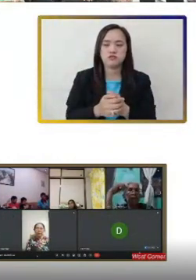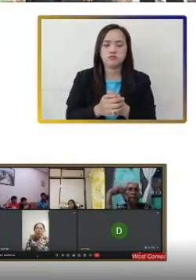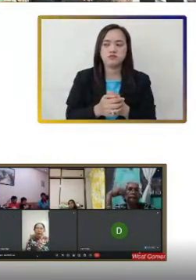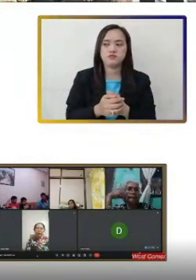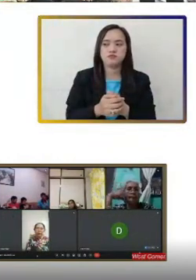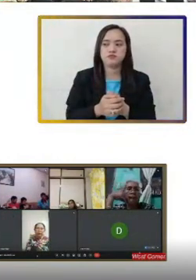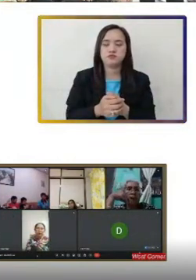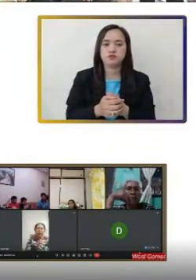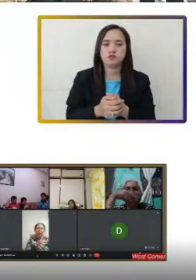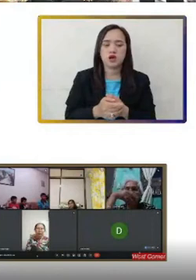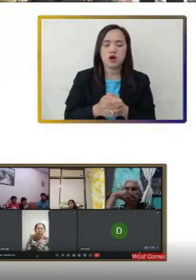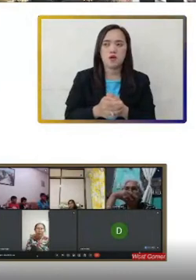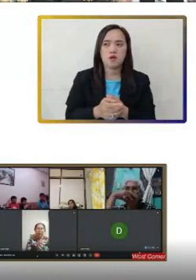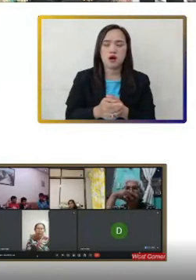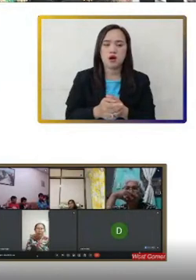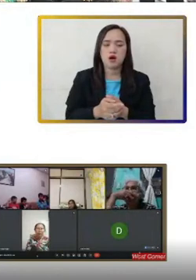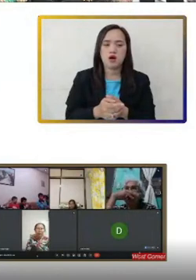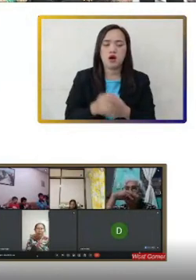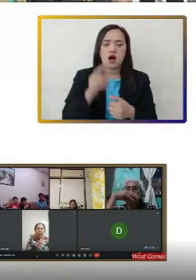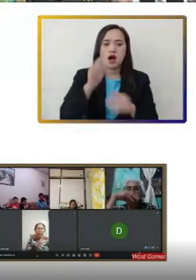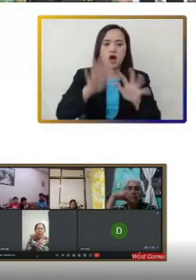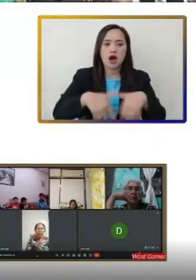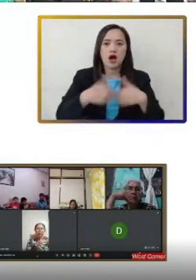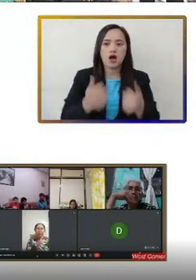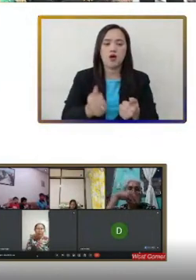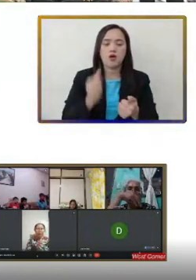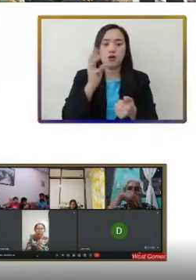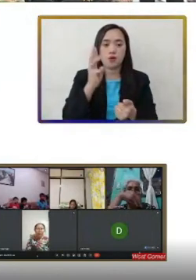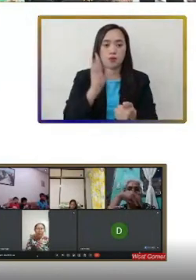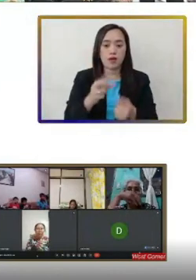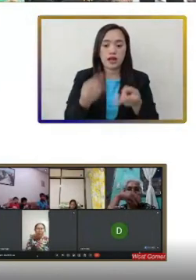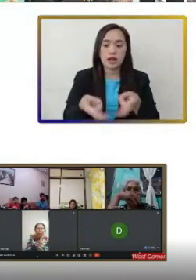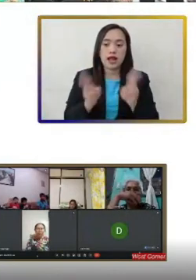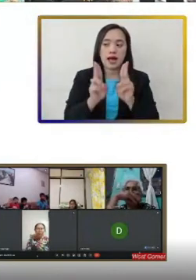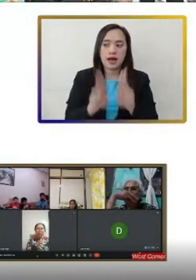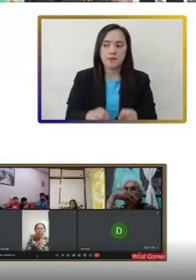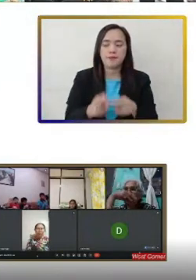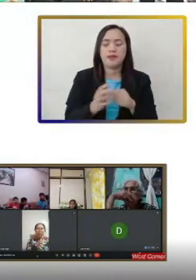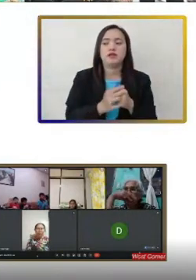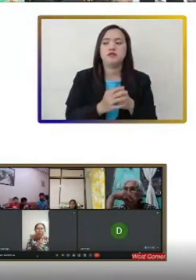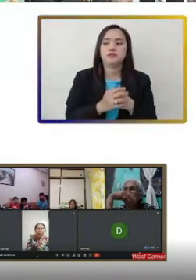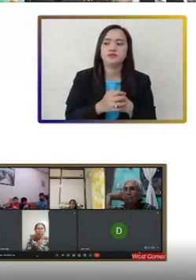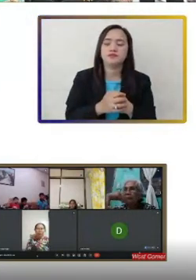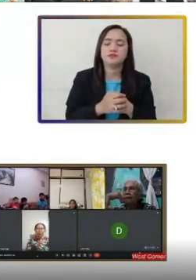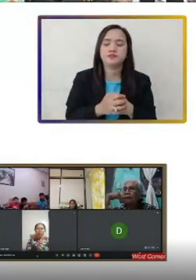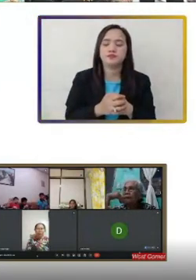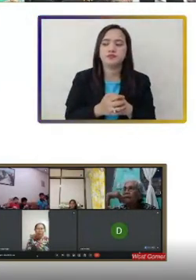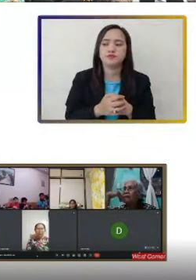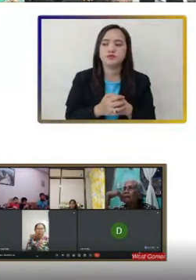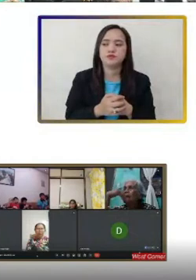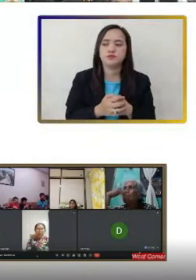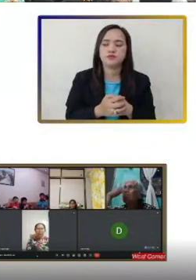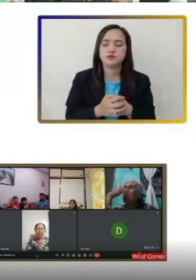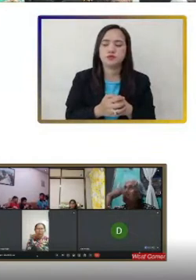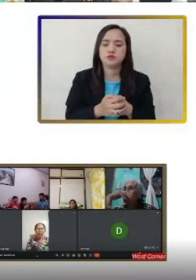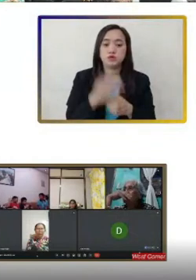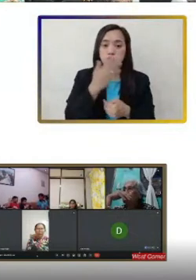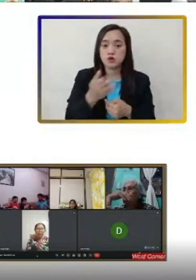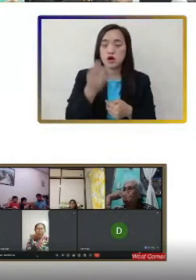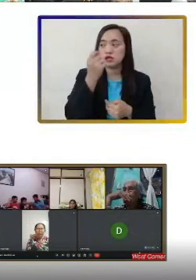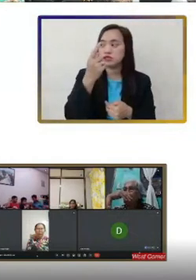nila gagawin yun? Okay? So, kailangan po. Naunawaan niyo, kapatid.